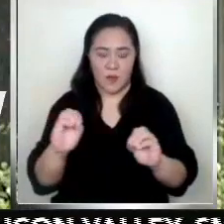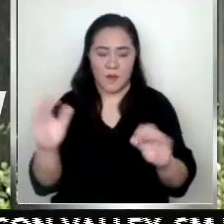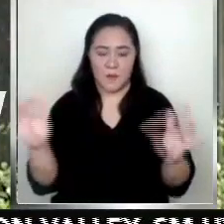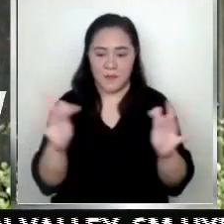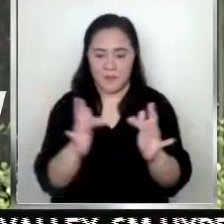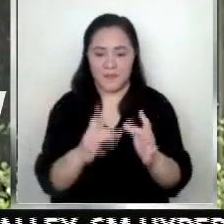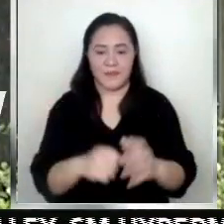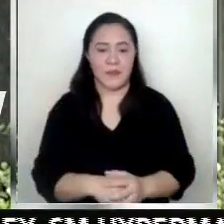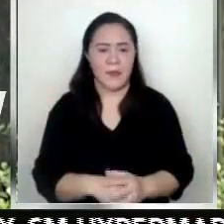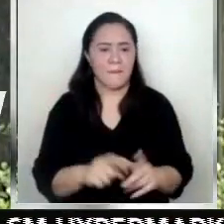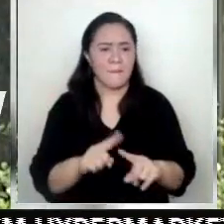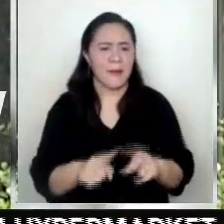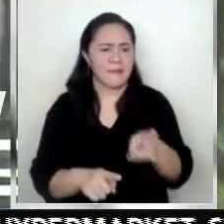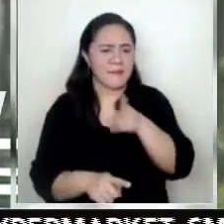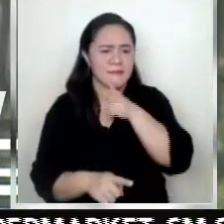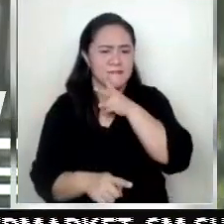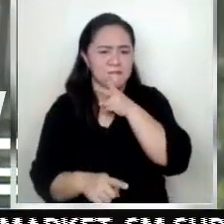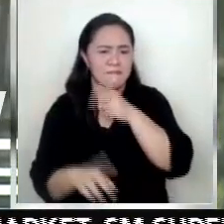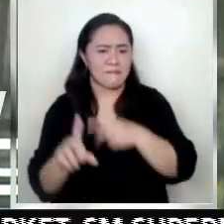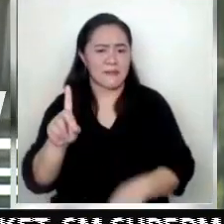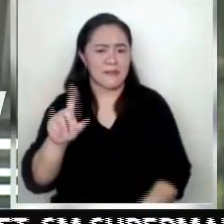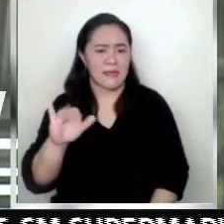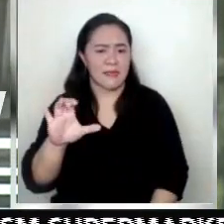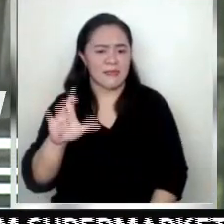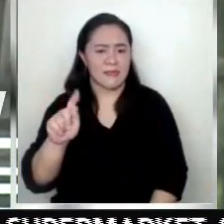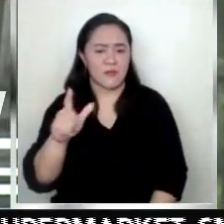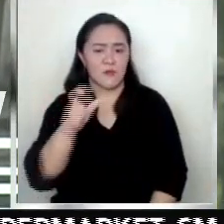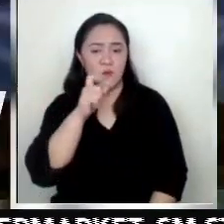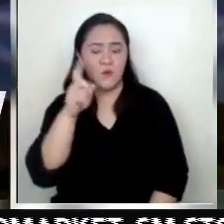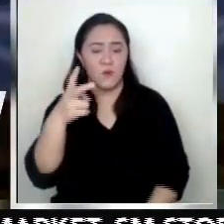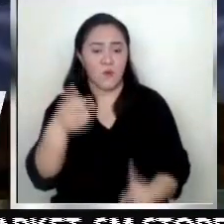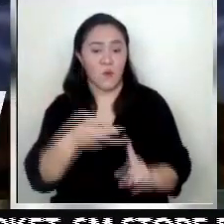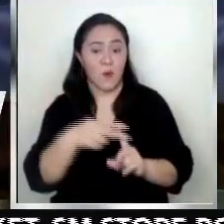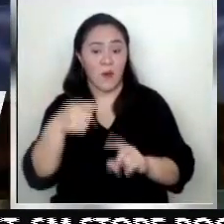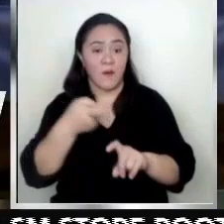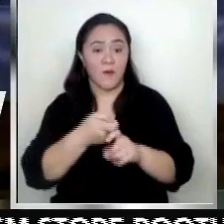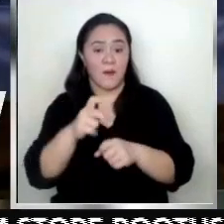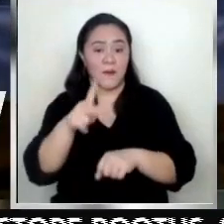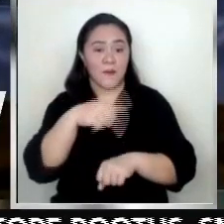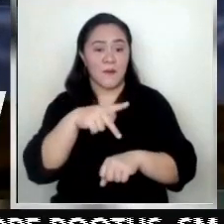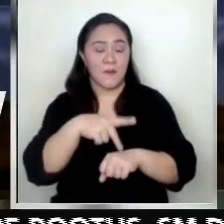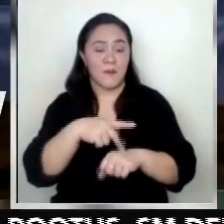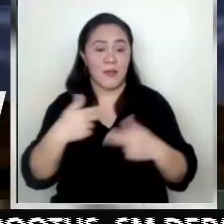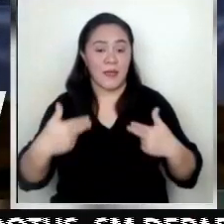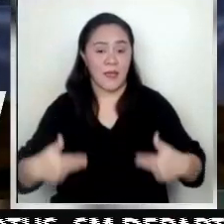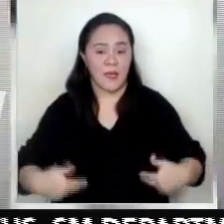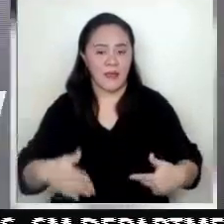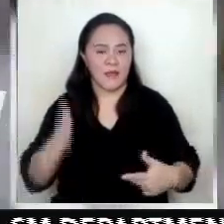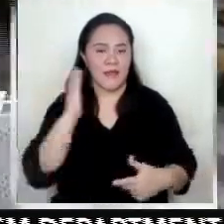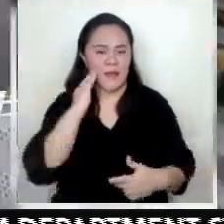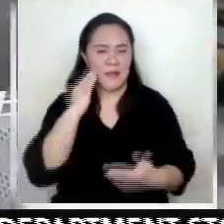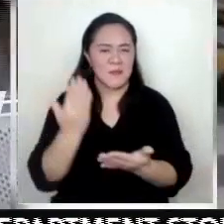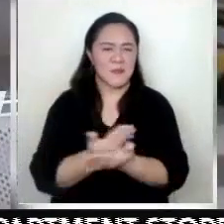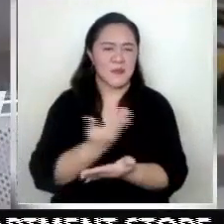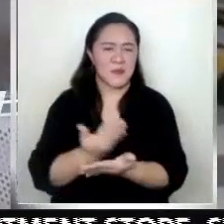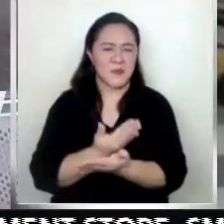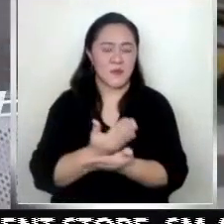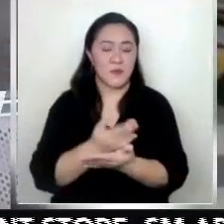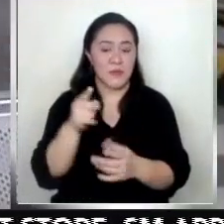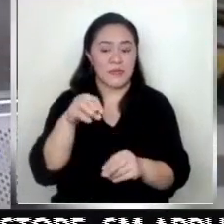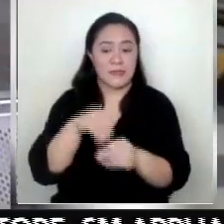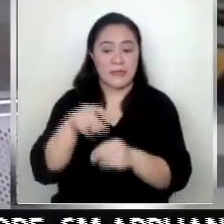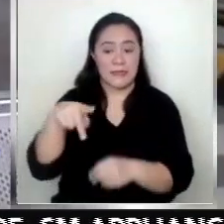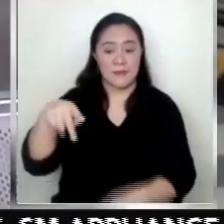sila at kumpara daw doon sa mga nasa likod ng hacking sa PH health mga amature ang nasa likod ng hacking sa psa ayon sa Philippine